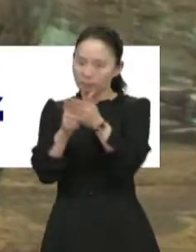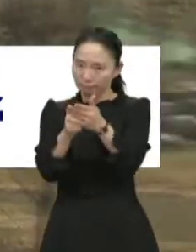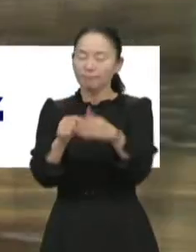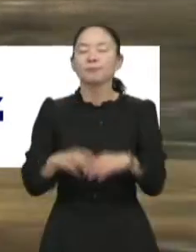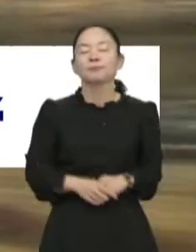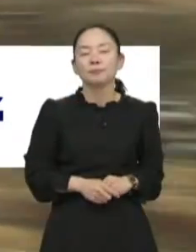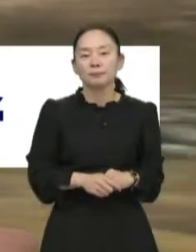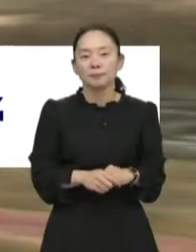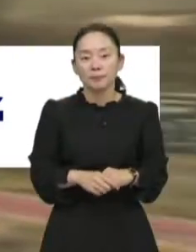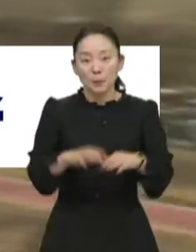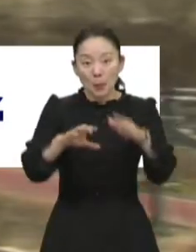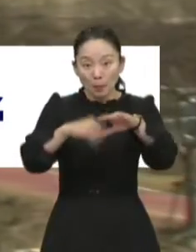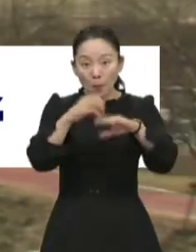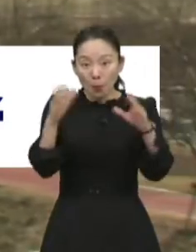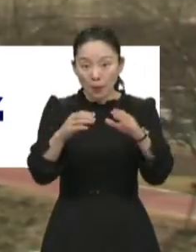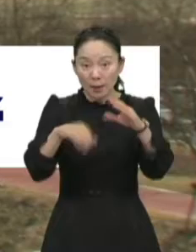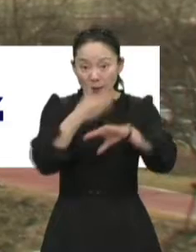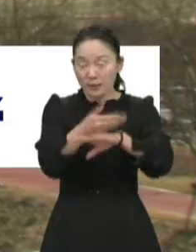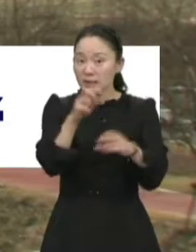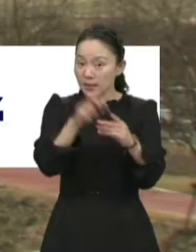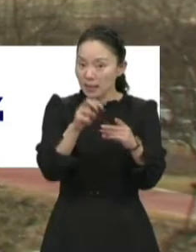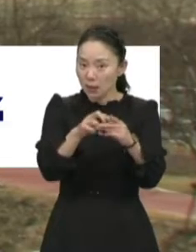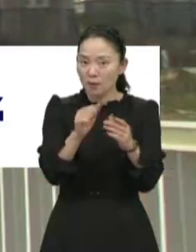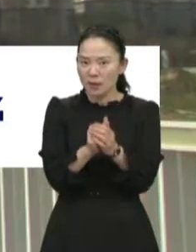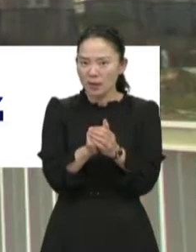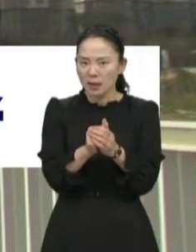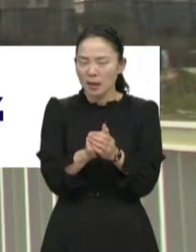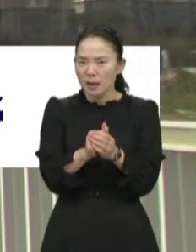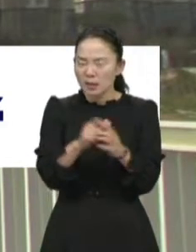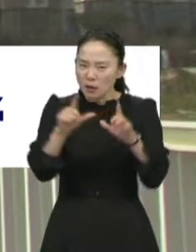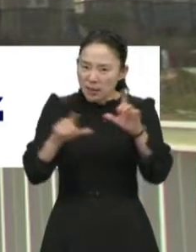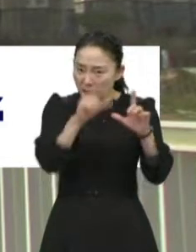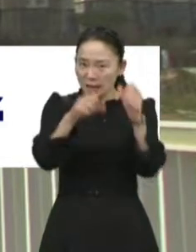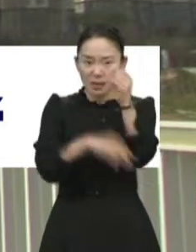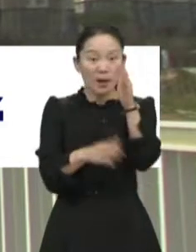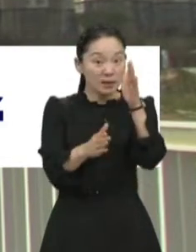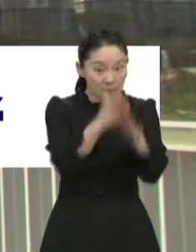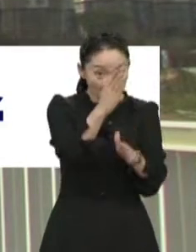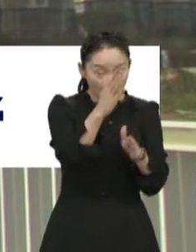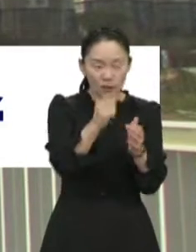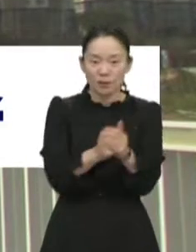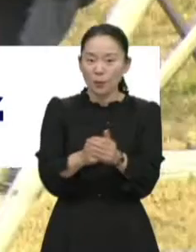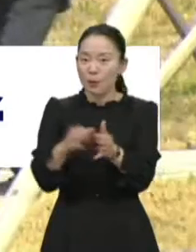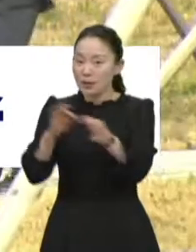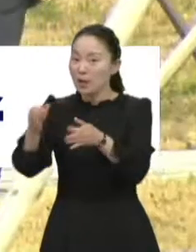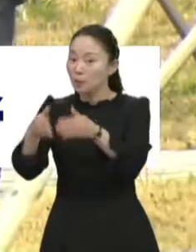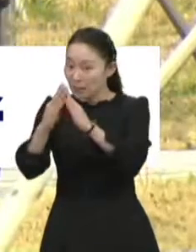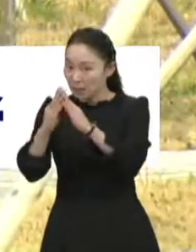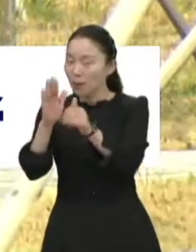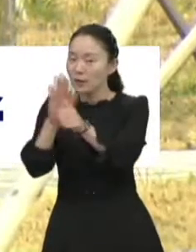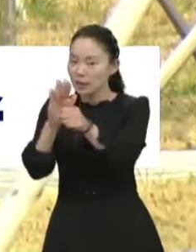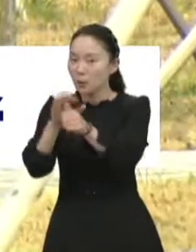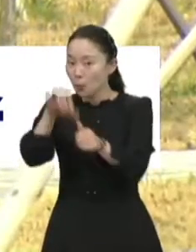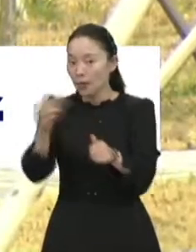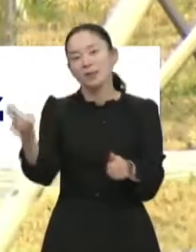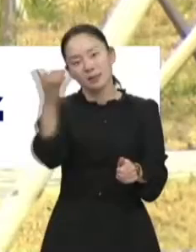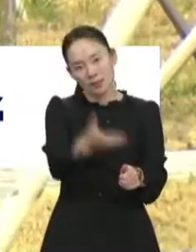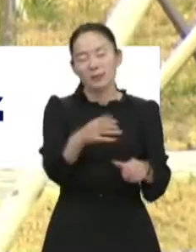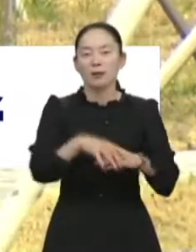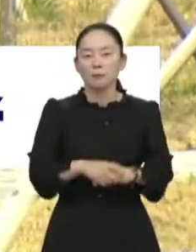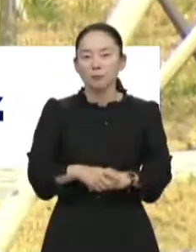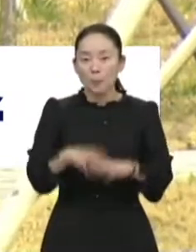들어왔습니다 복합 혁신 센터에는 혁신 도시에 부족한 정주 기반 시설과 창업 공간들이 들어섭니다